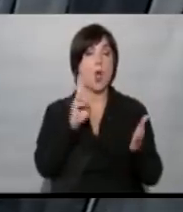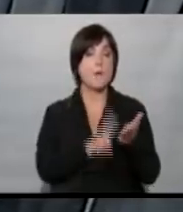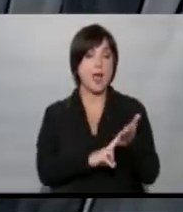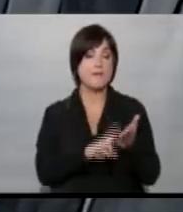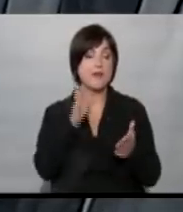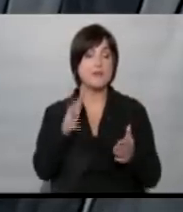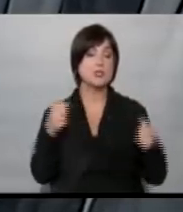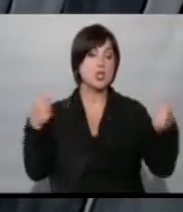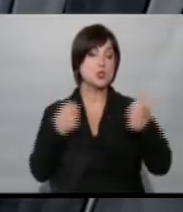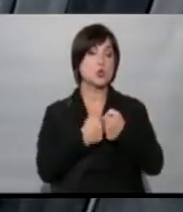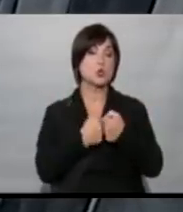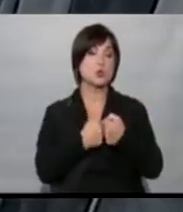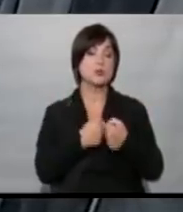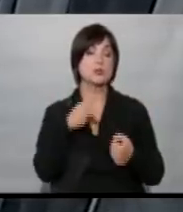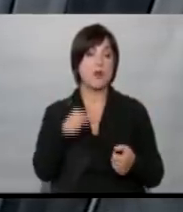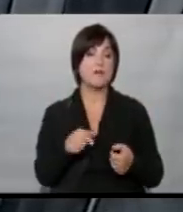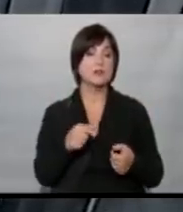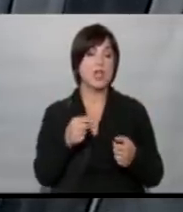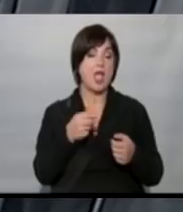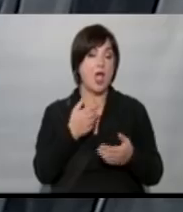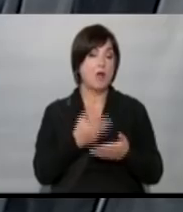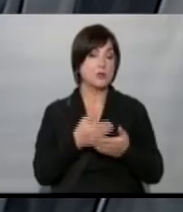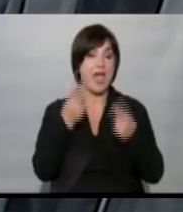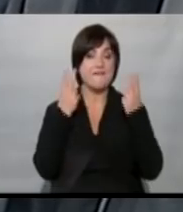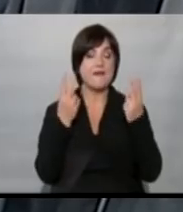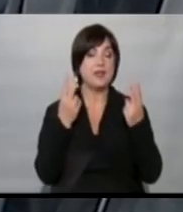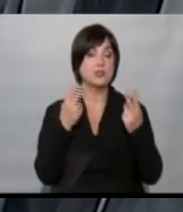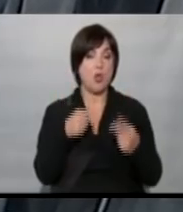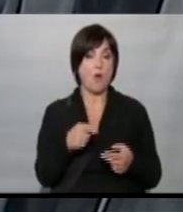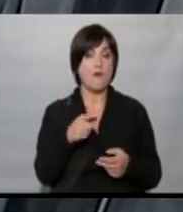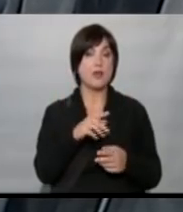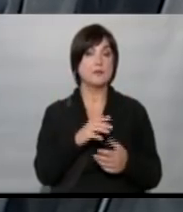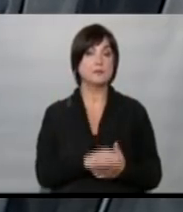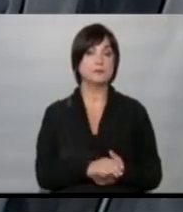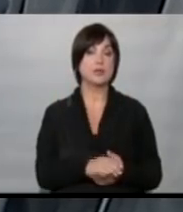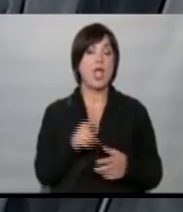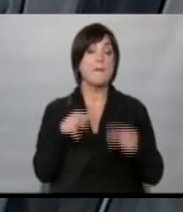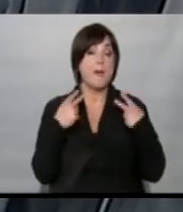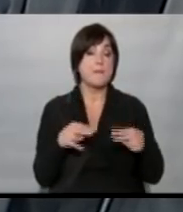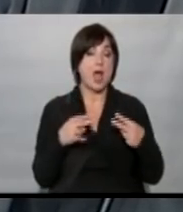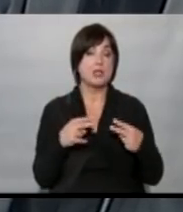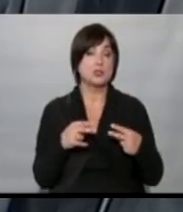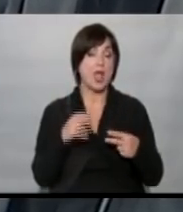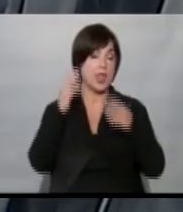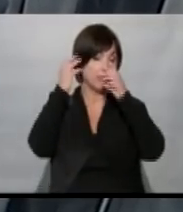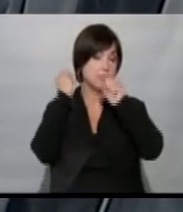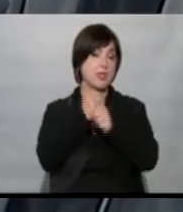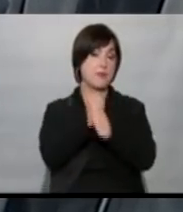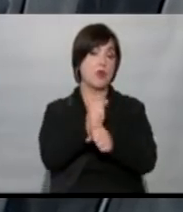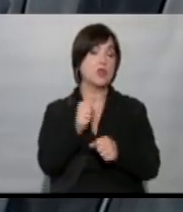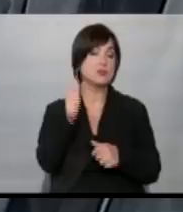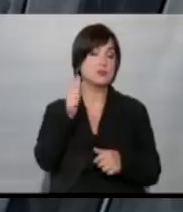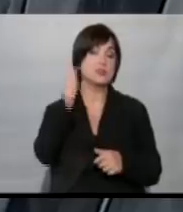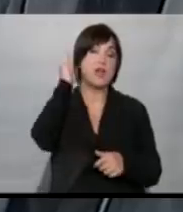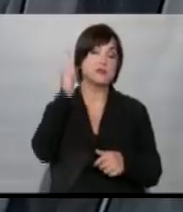вие се судрувате со елементарните вредности. И тоа е реално. Се, кажем, ме плаши, дипломат кој завчера